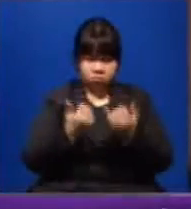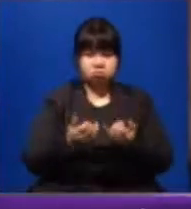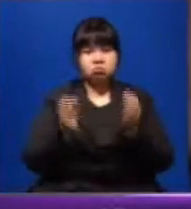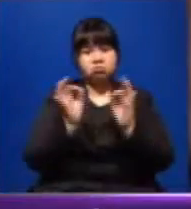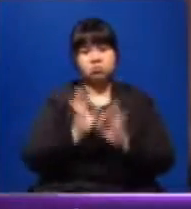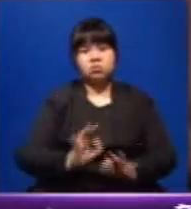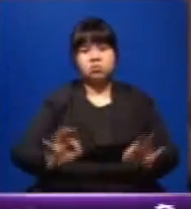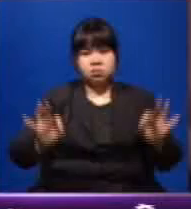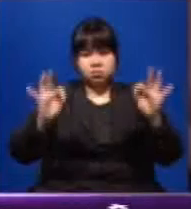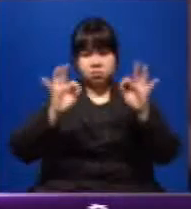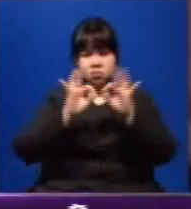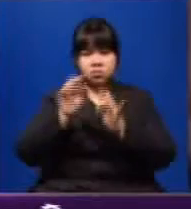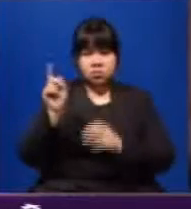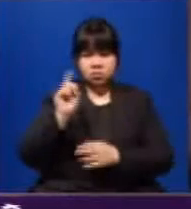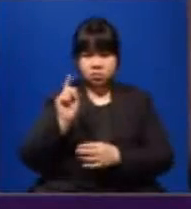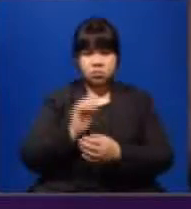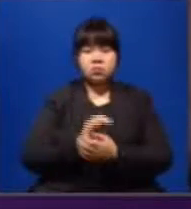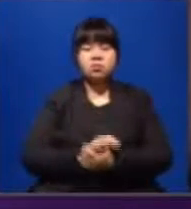จะ